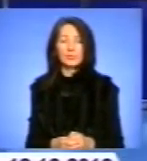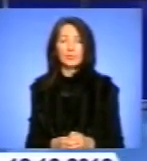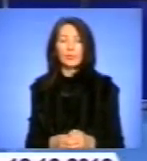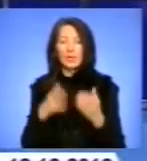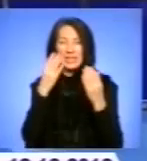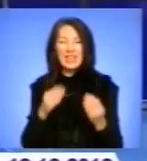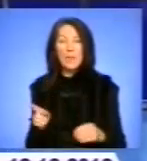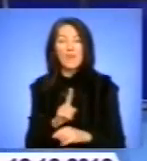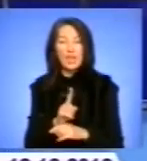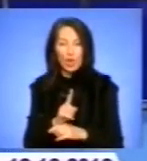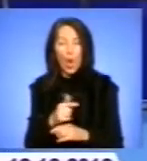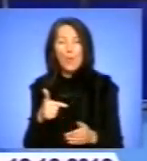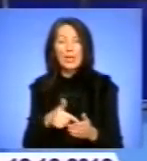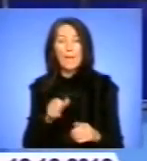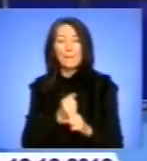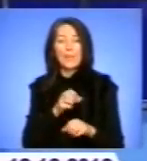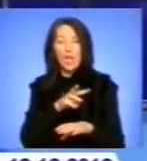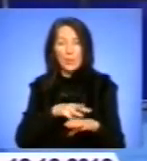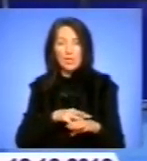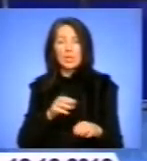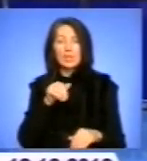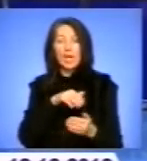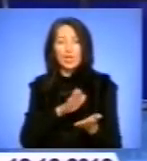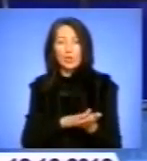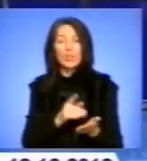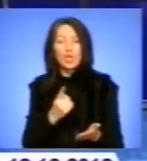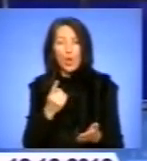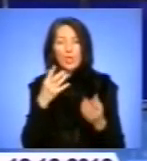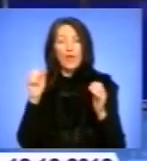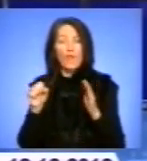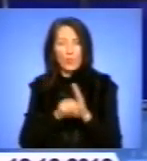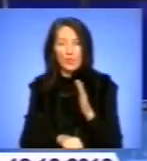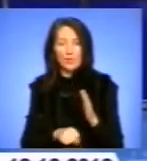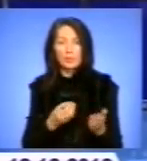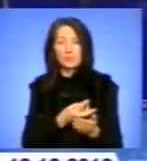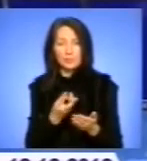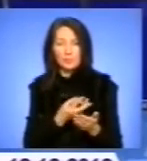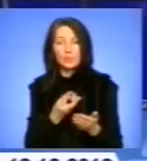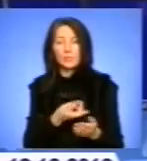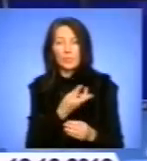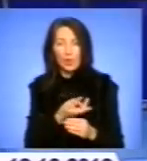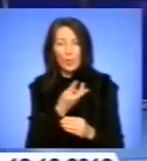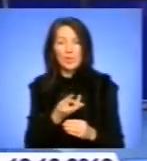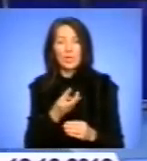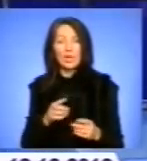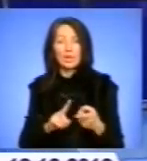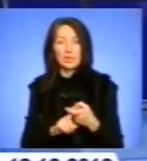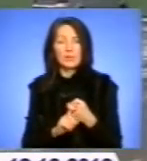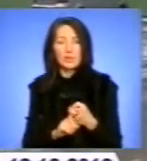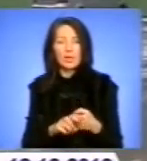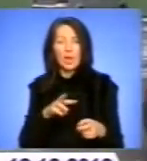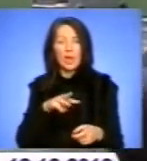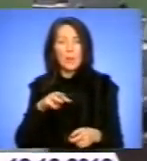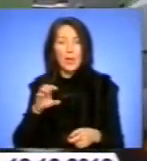Днями у Тернополі працівники міліції зареєстрували ще одне вбивство. Відеоматеріал сектору зв'язків з громадськістю МВС України в Тернопільській області.